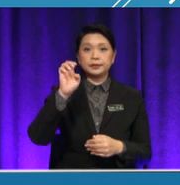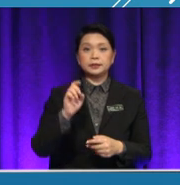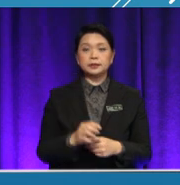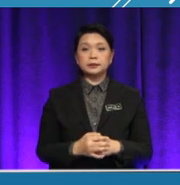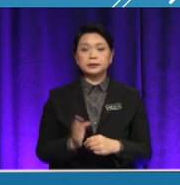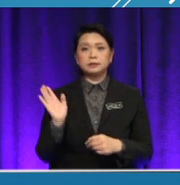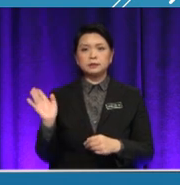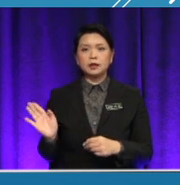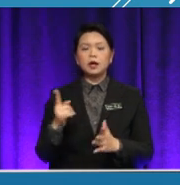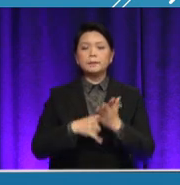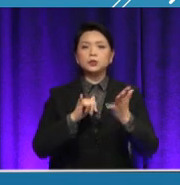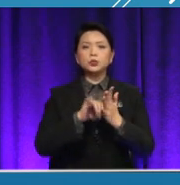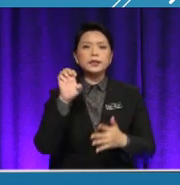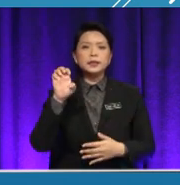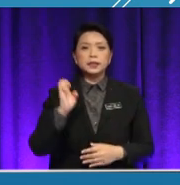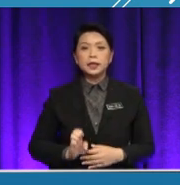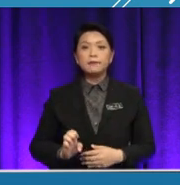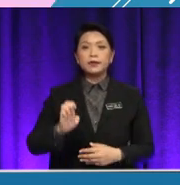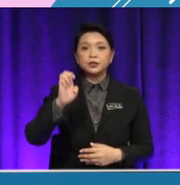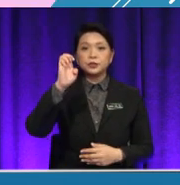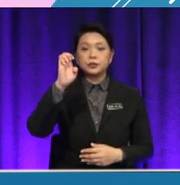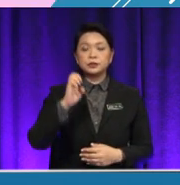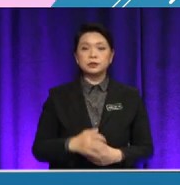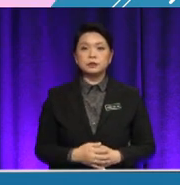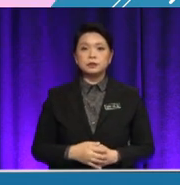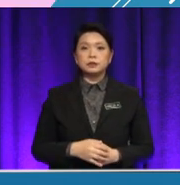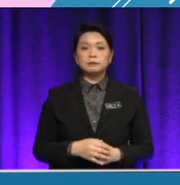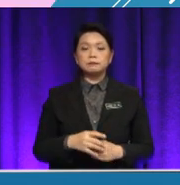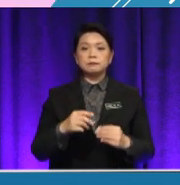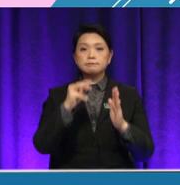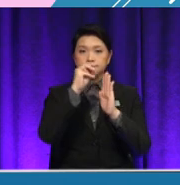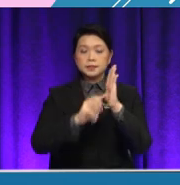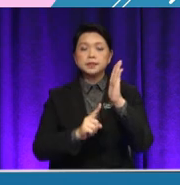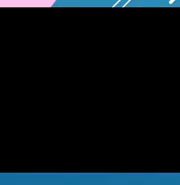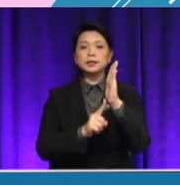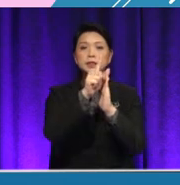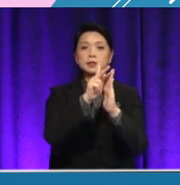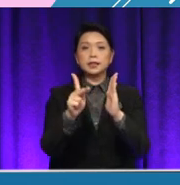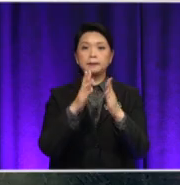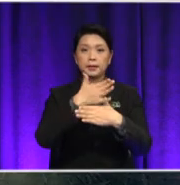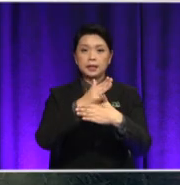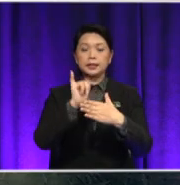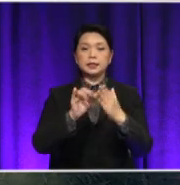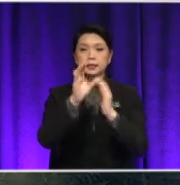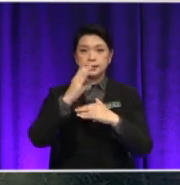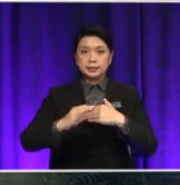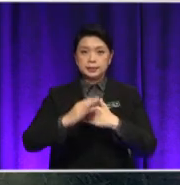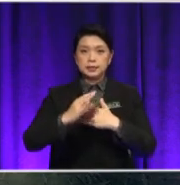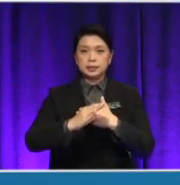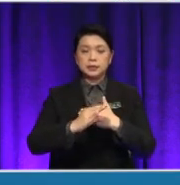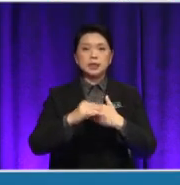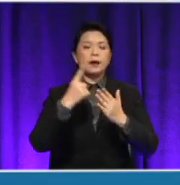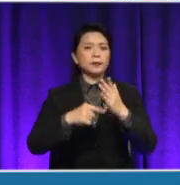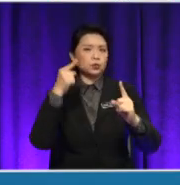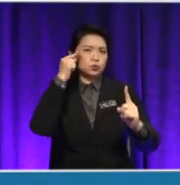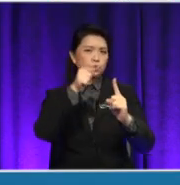Okey, apa itu E? E mewakili elevation, iaitu meninggikan bahagian yang cedera. Tujuannya apa dia, Akmal, memberi